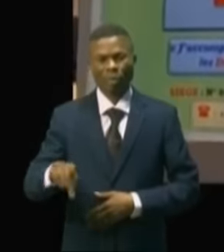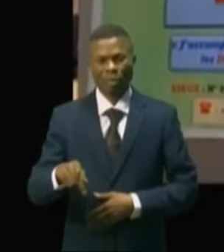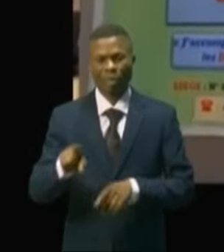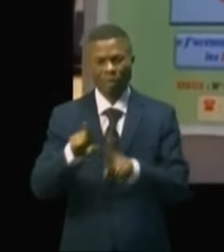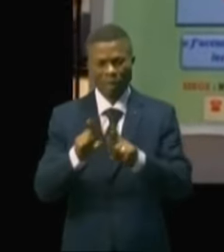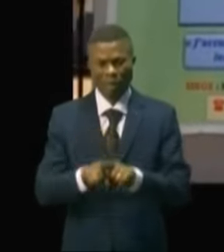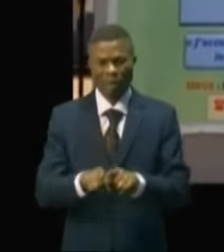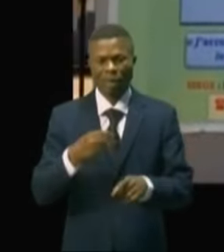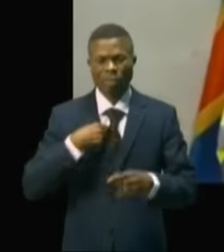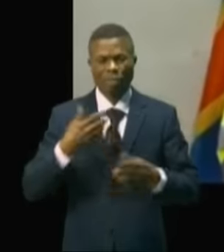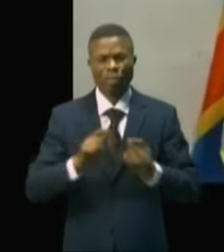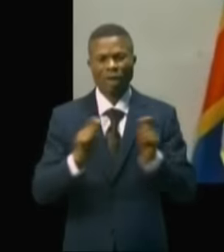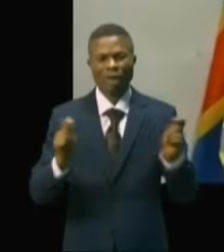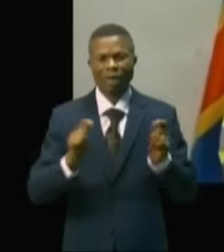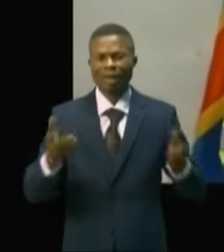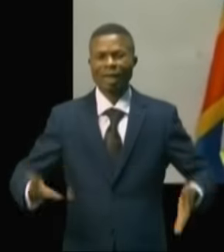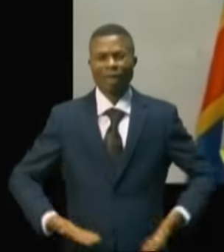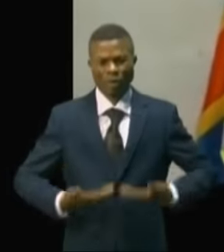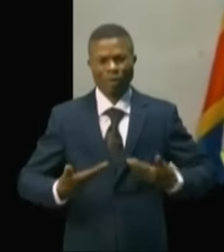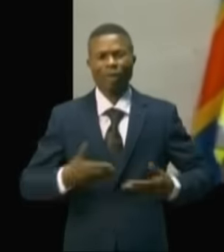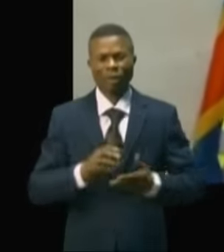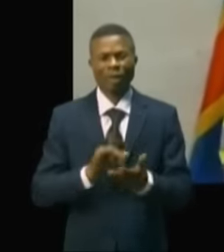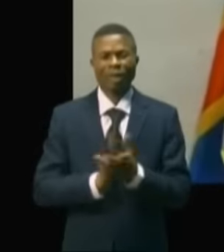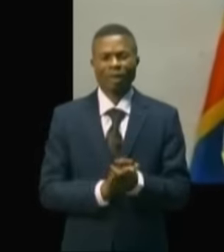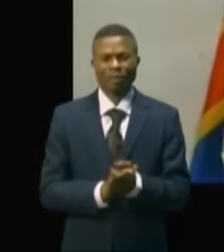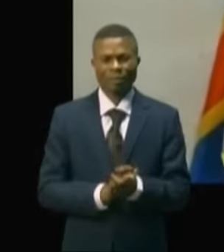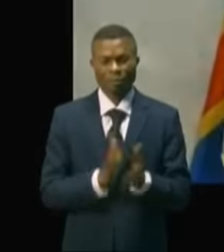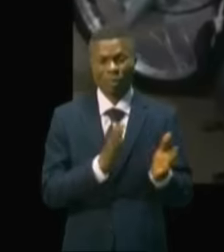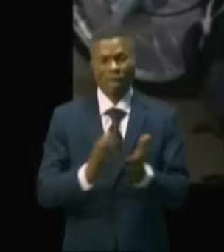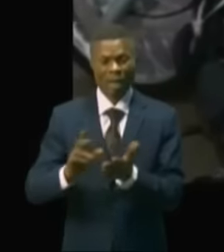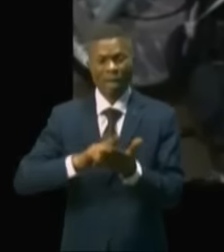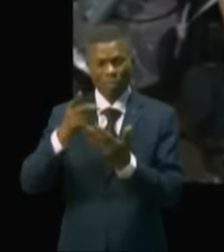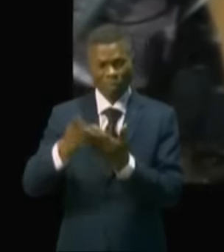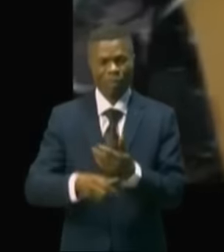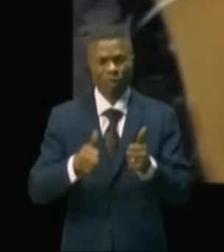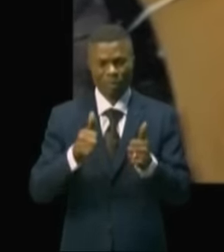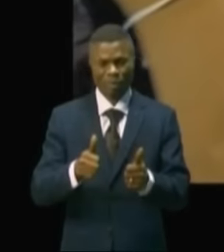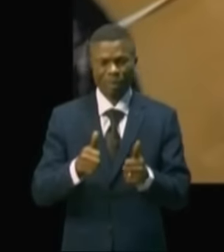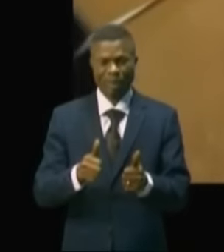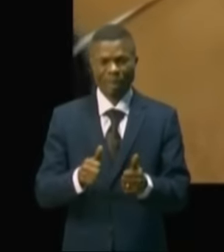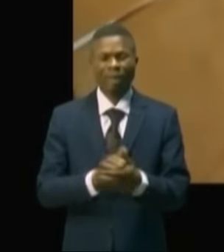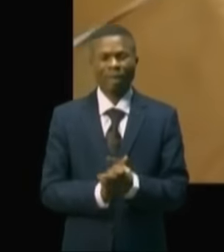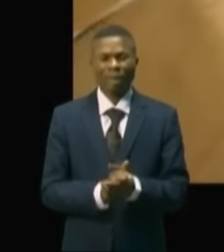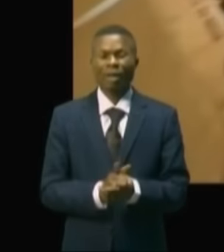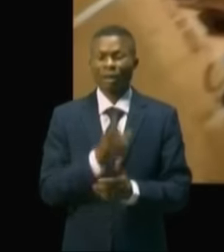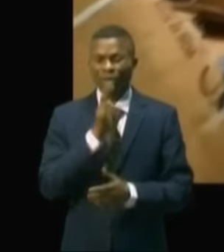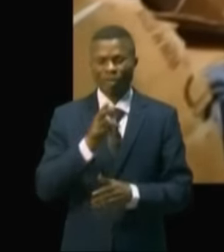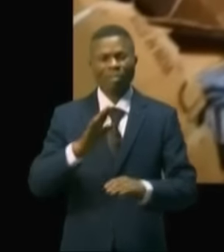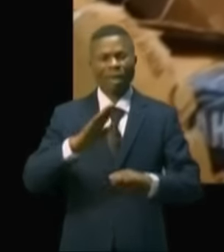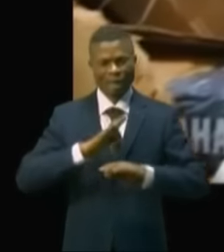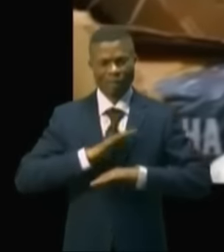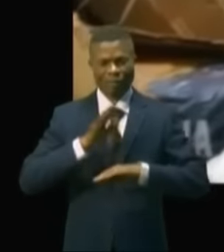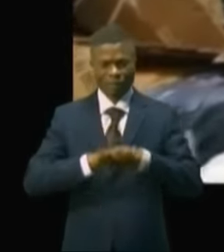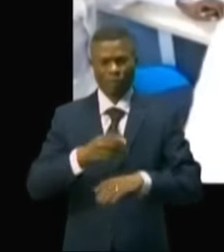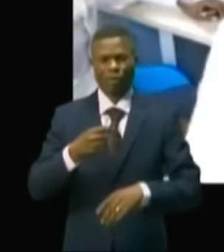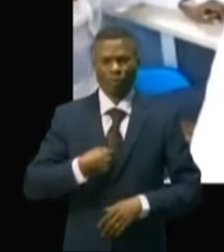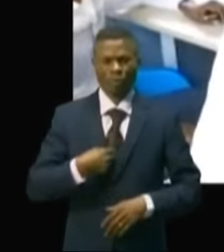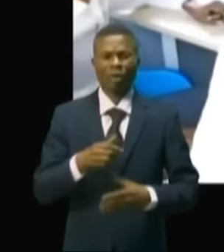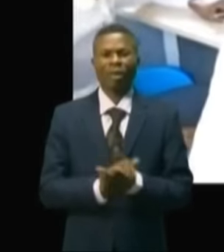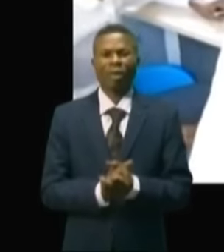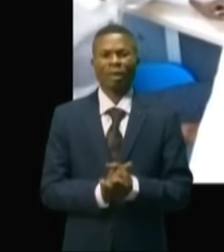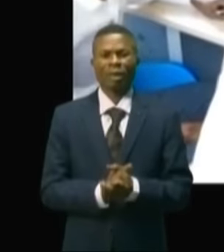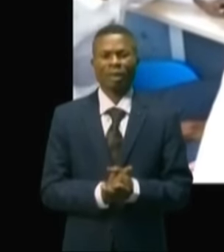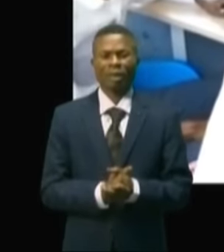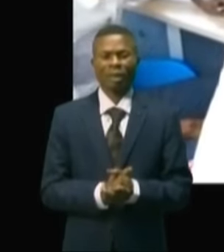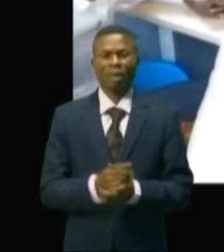je suis très très content. Quand un projet vous l'élaborez qu'il aboutisse, naturellement, je suis satisfait. J'ai